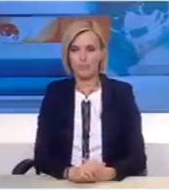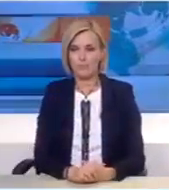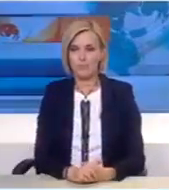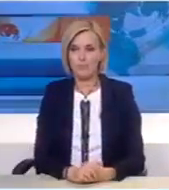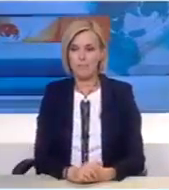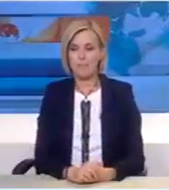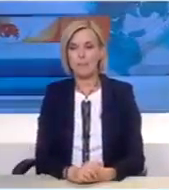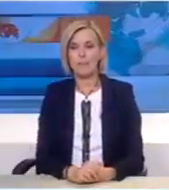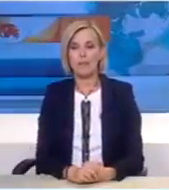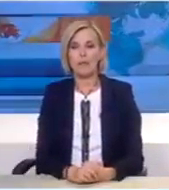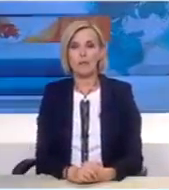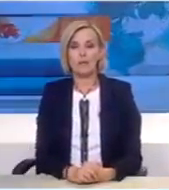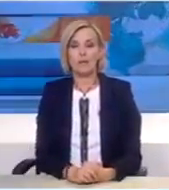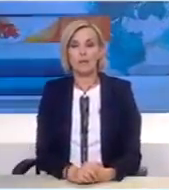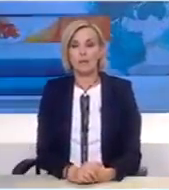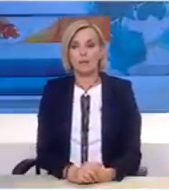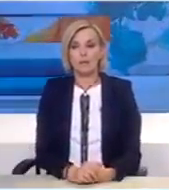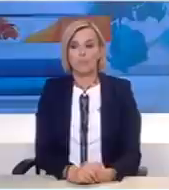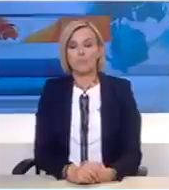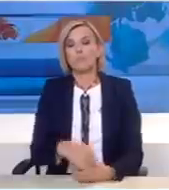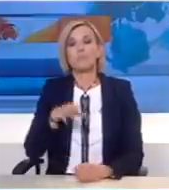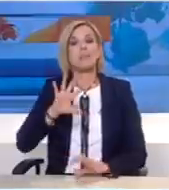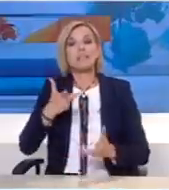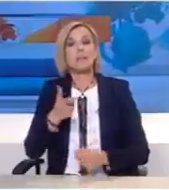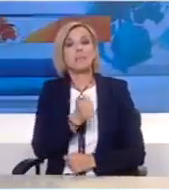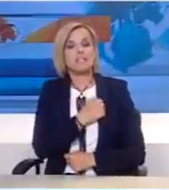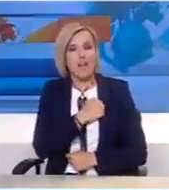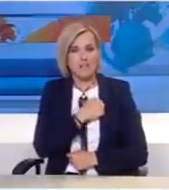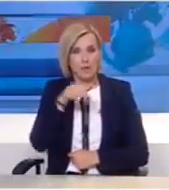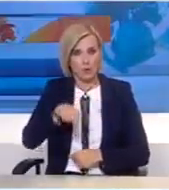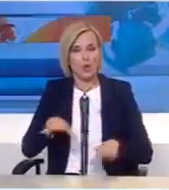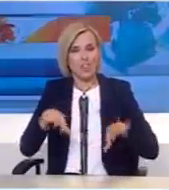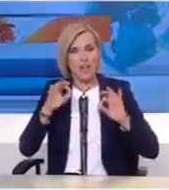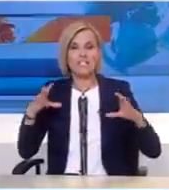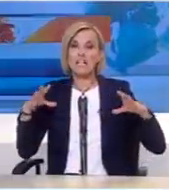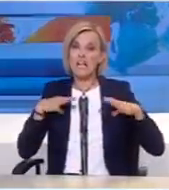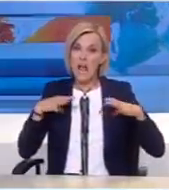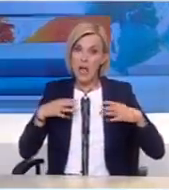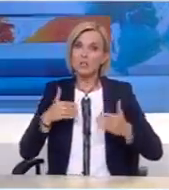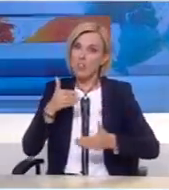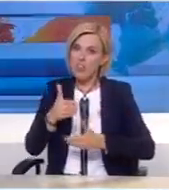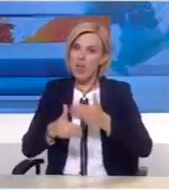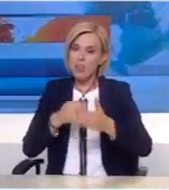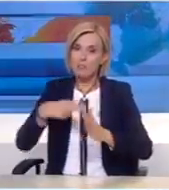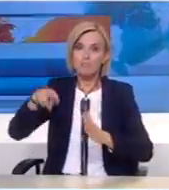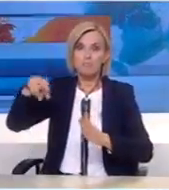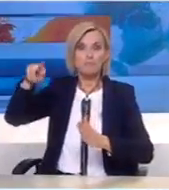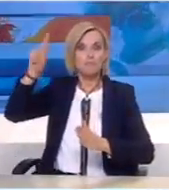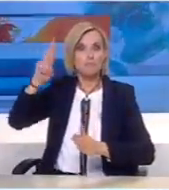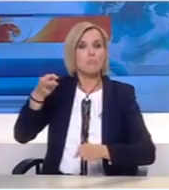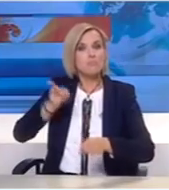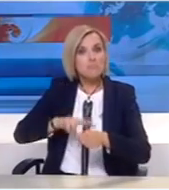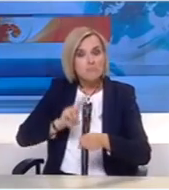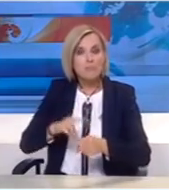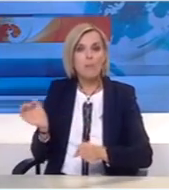και θανάτων σε φυσιολογικά επίπεδα μετά την άρση των μέτρων και σε ποιο βαθμό αυτό είναι ανεκτό και ασφαλές? Θα υπάρξει δηλαδή αύξηση της επιδημικής